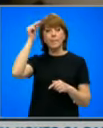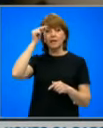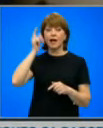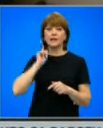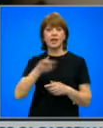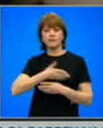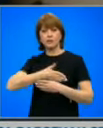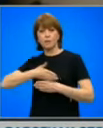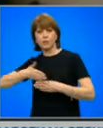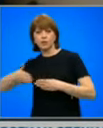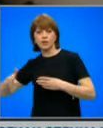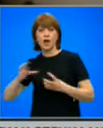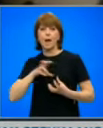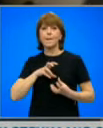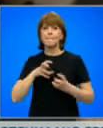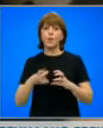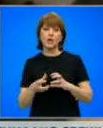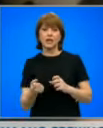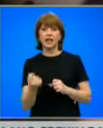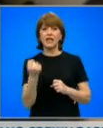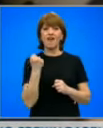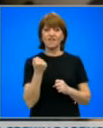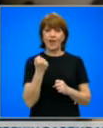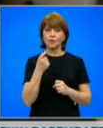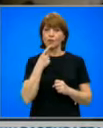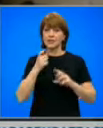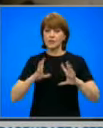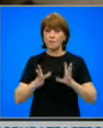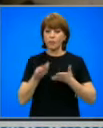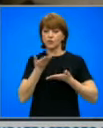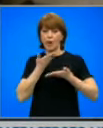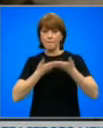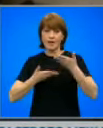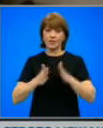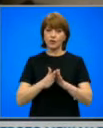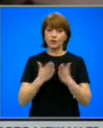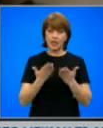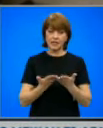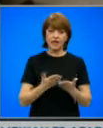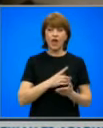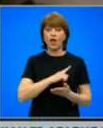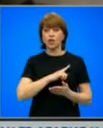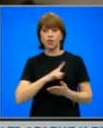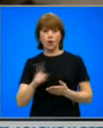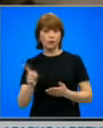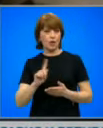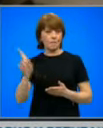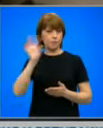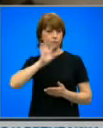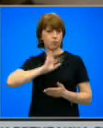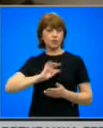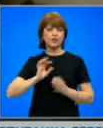да продължава с политиката на вето за започване на преговори за членство, докато не получим ясни